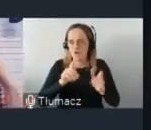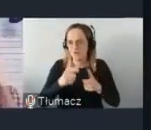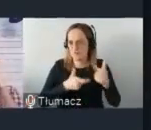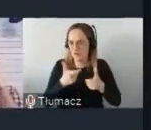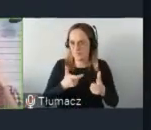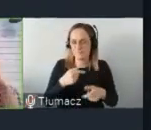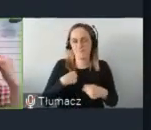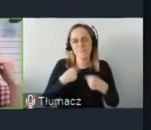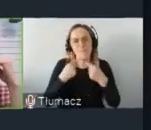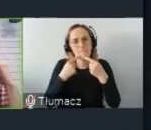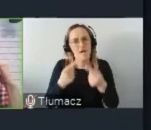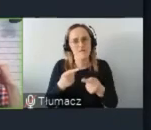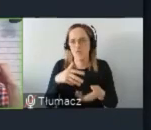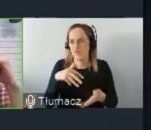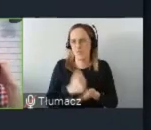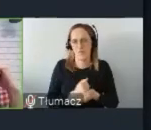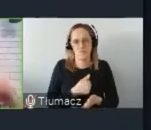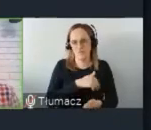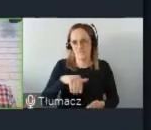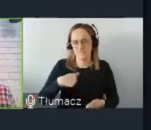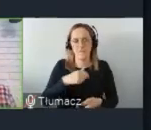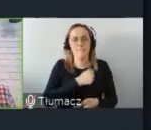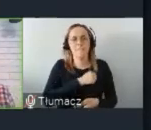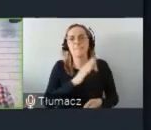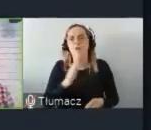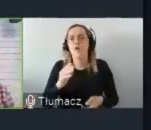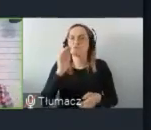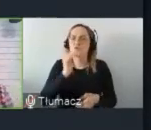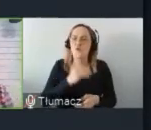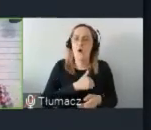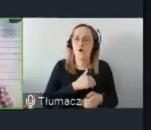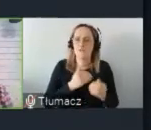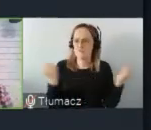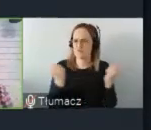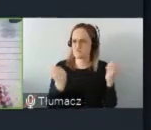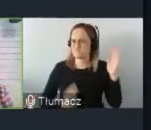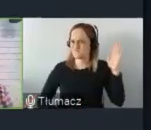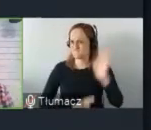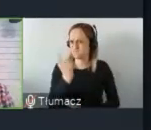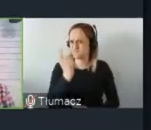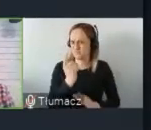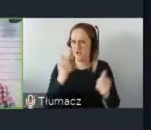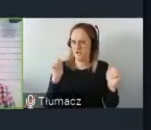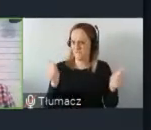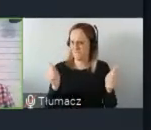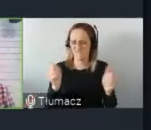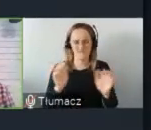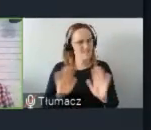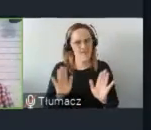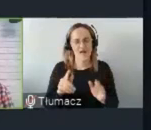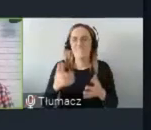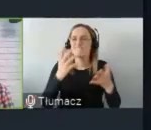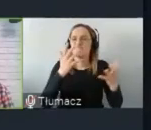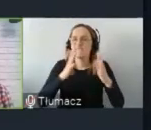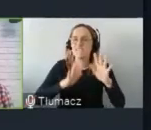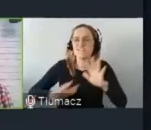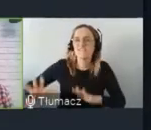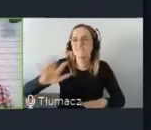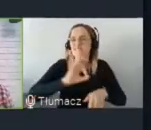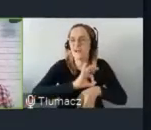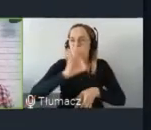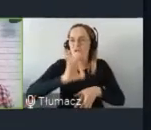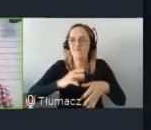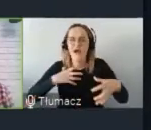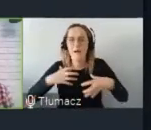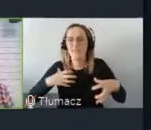powiem wam, że nie musimy osiągać w bibliotekach czy szkołach aż tak spektakularnego efektu, jeżeli chodzi o wizualizację, grafikę, animację